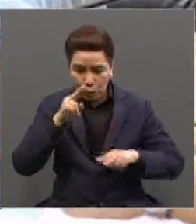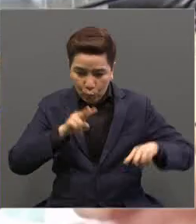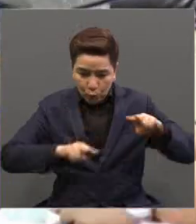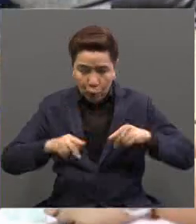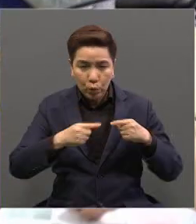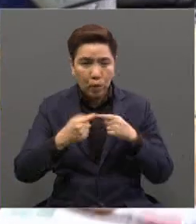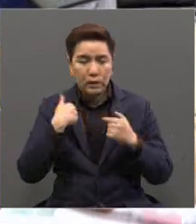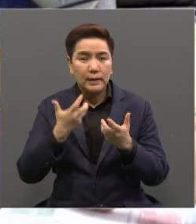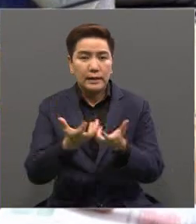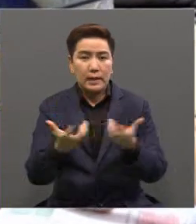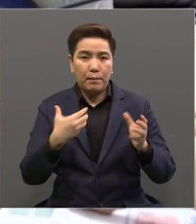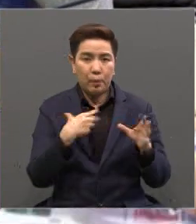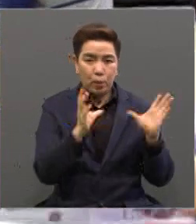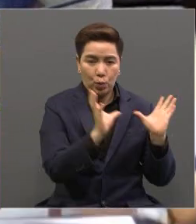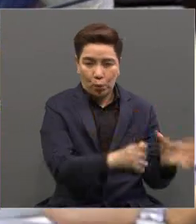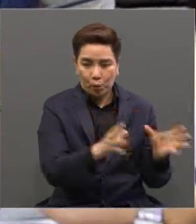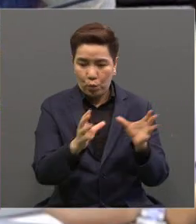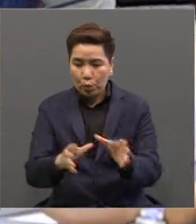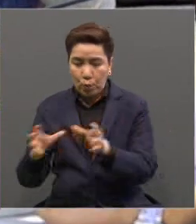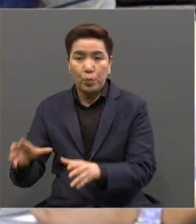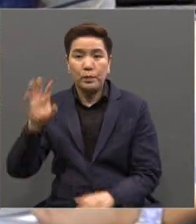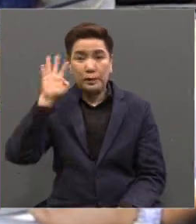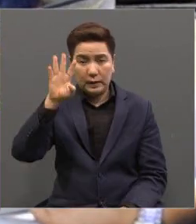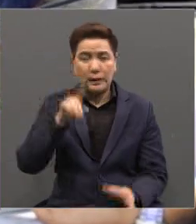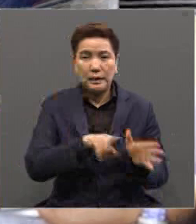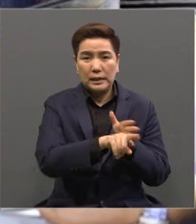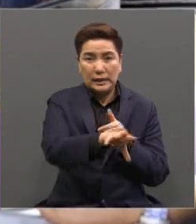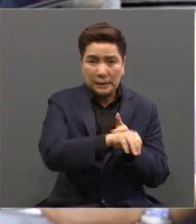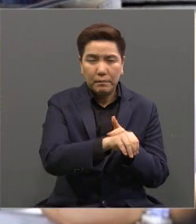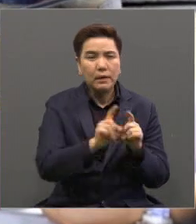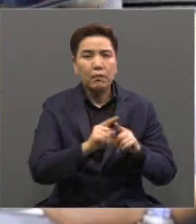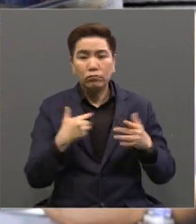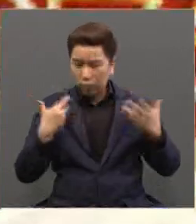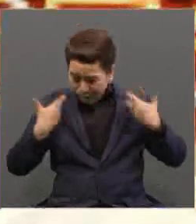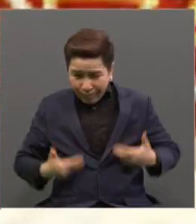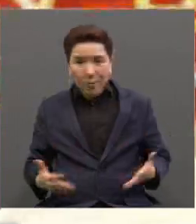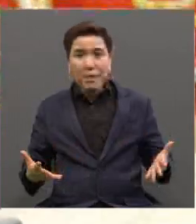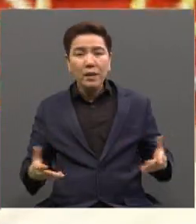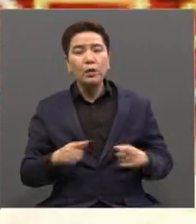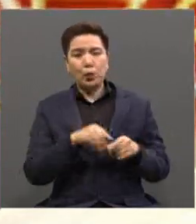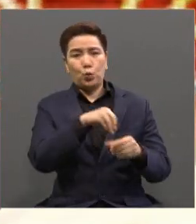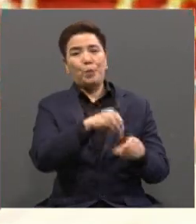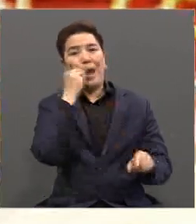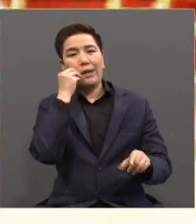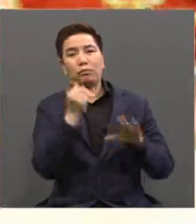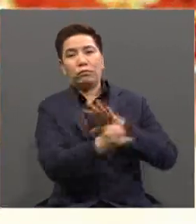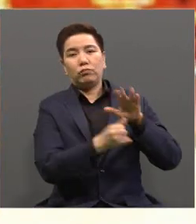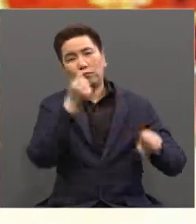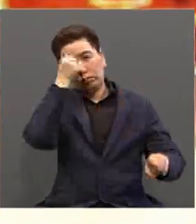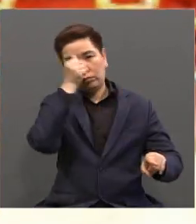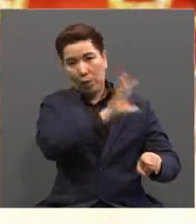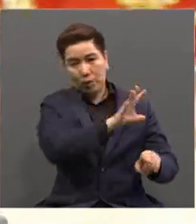โดยเขาจะแยกเป็น 4กลุ่มด้วยกันครับอันที่ 1ก็คือติดเชื้อมาแต่ไม่มีอาการเลยอันนี้ก็กักตัวที่บ้านไป 5วัน